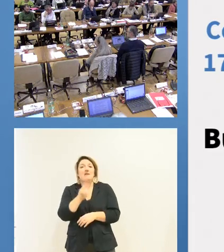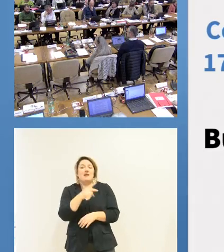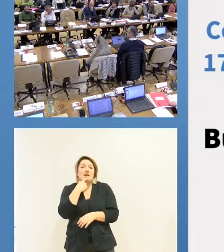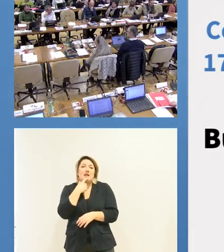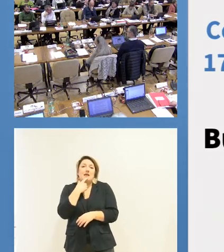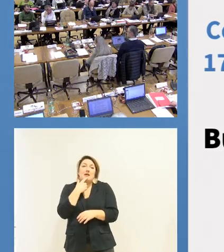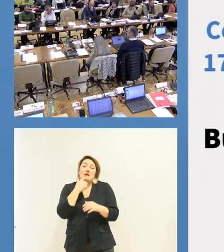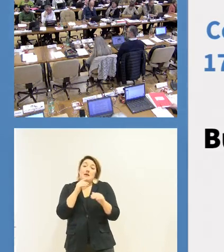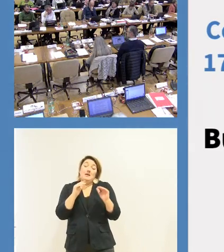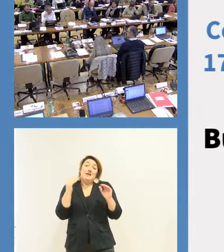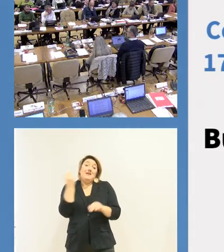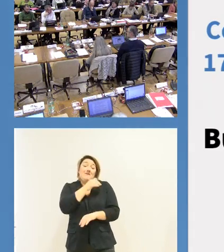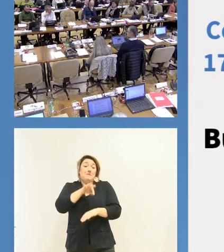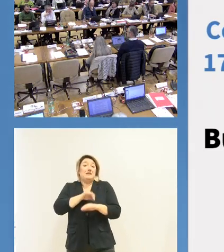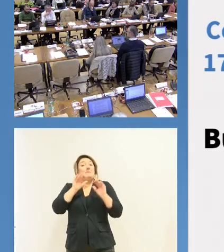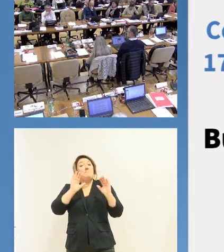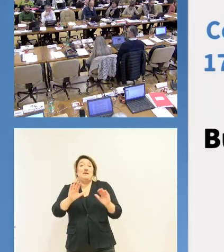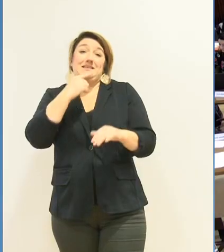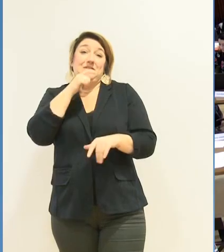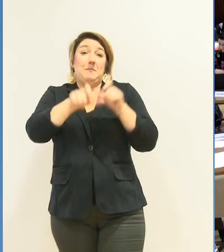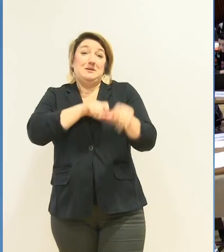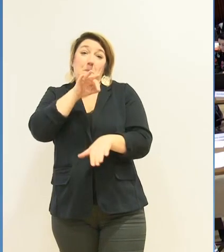aux maladies divers voilà